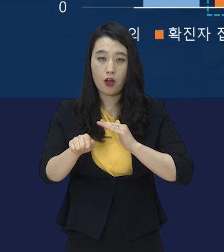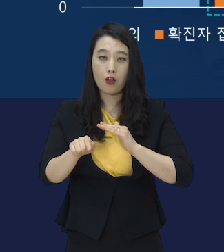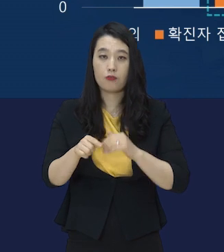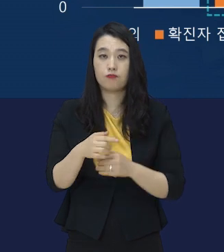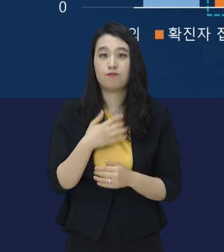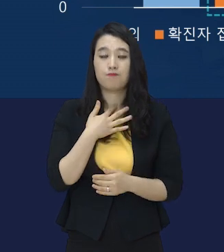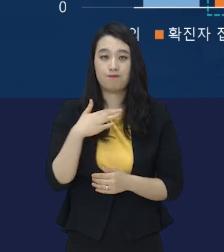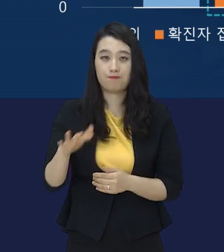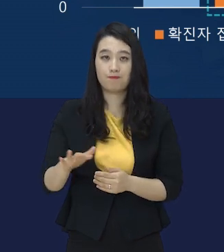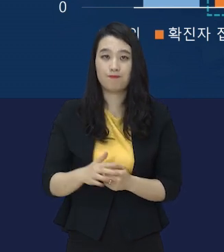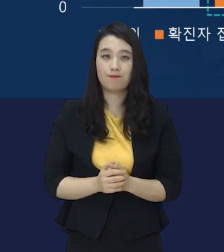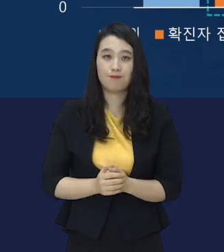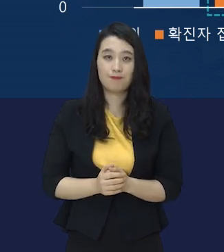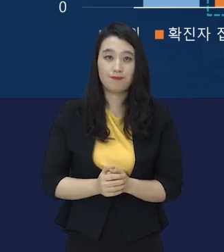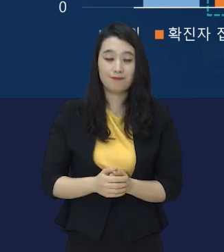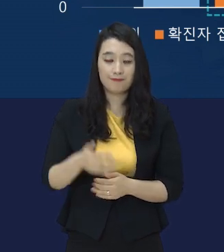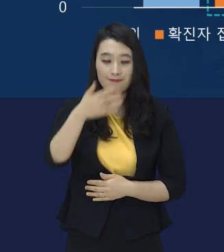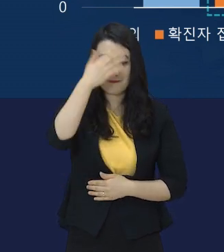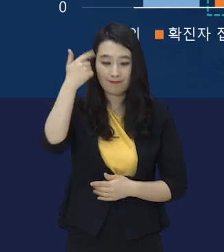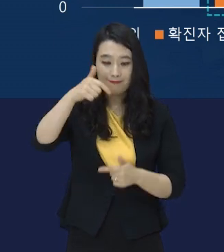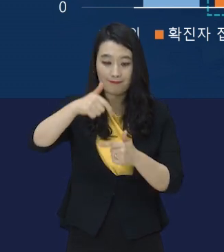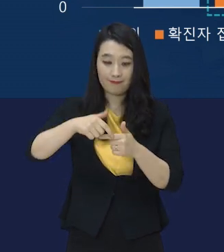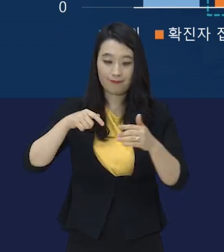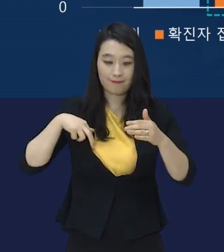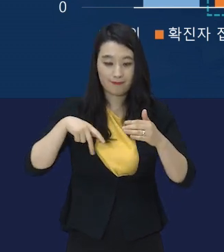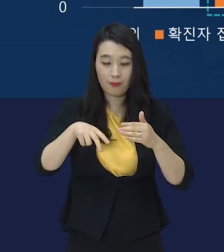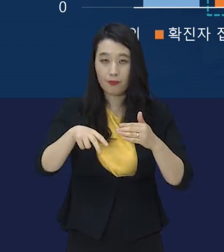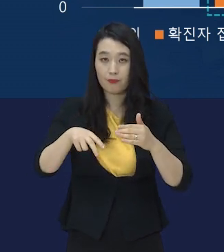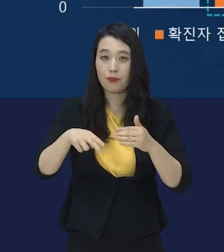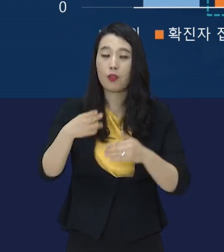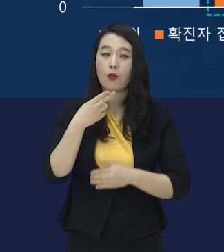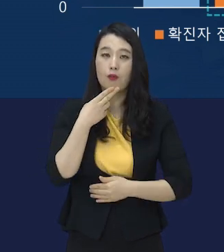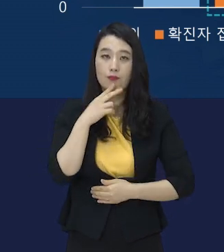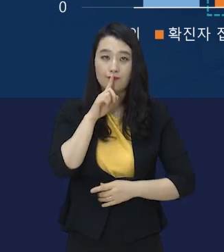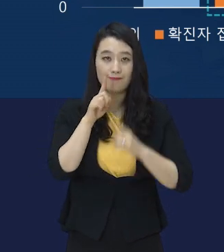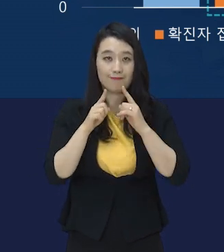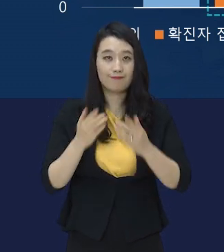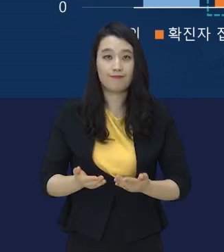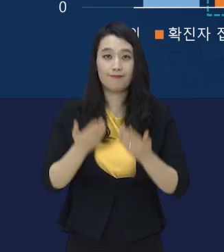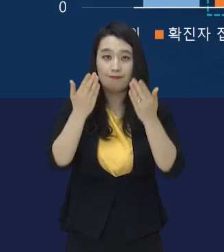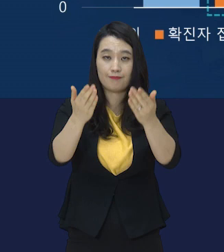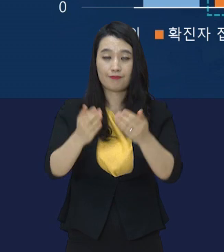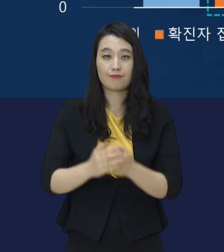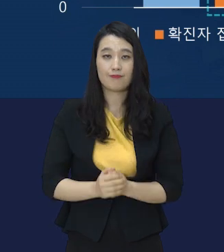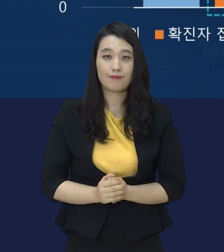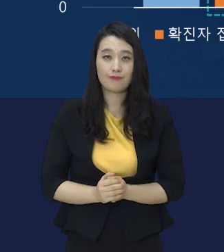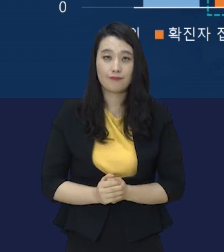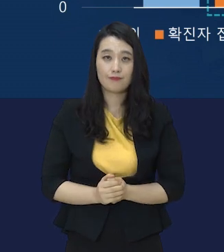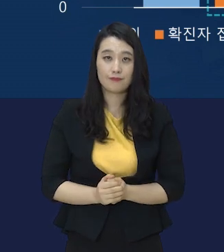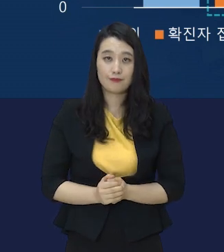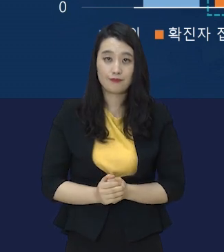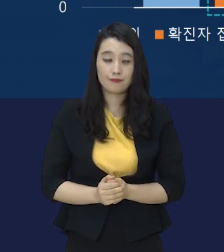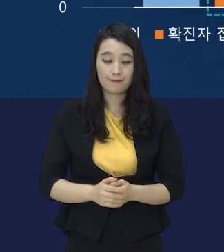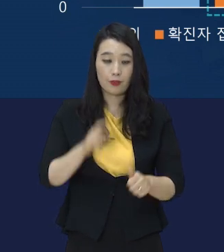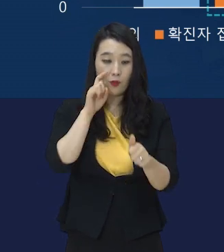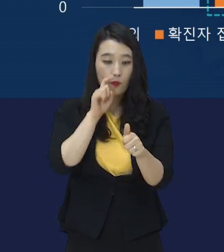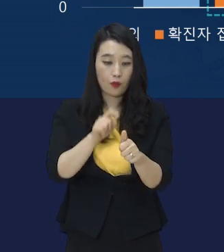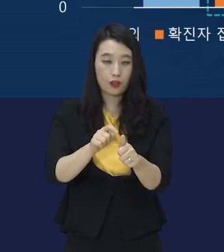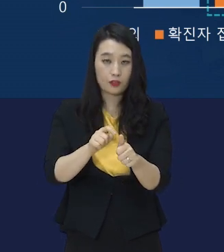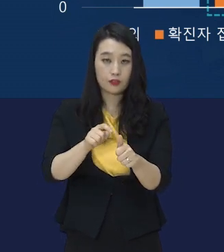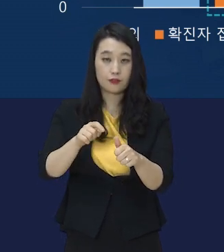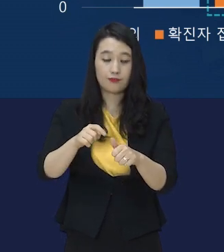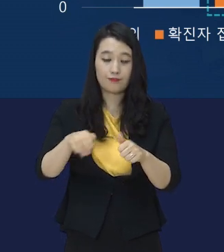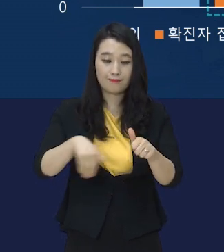해당 확진자의 관내 동선은 없다는 말씀을 참고로 올립니다. 강남구의 확진자 현황을 좀